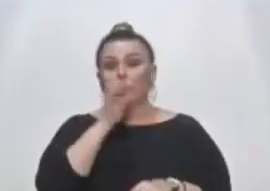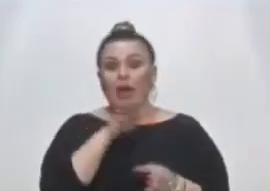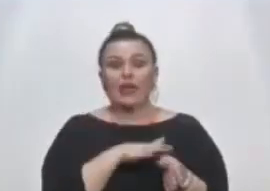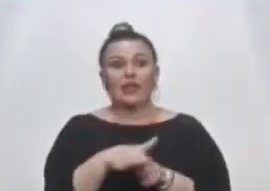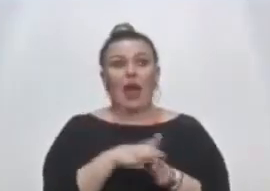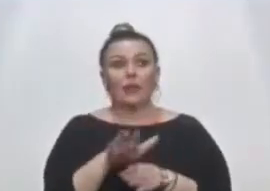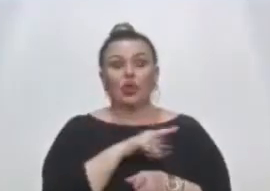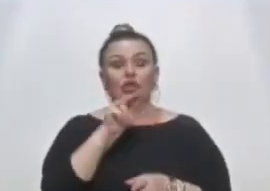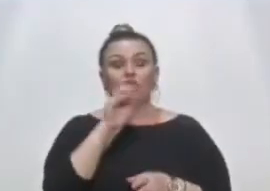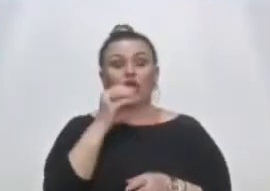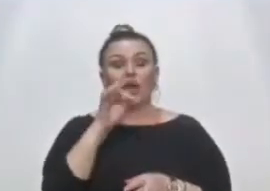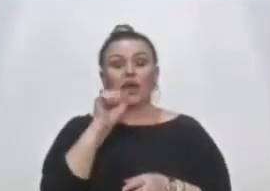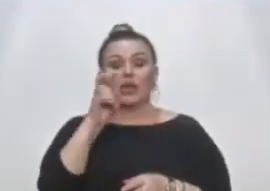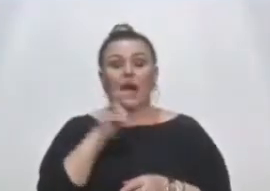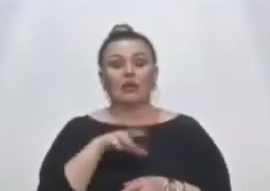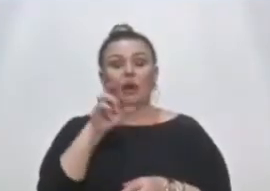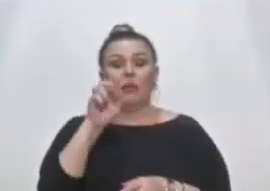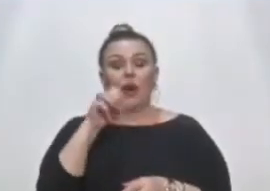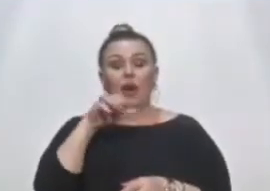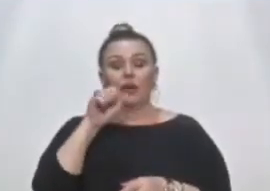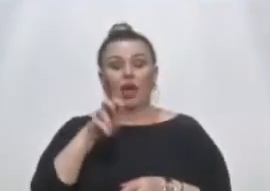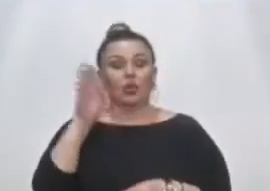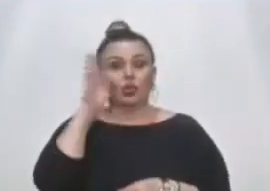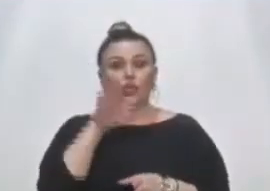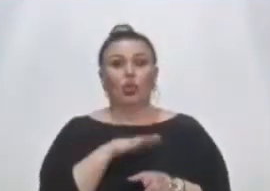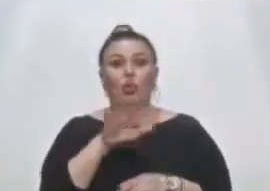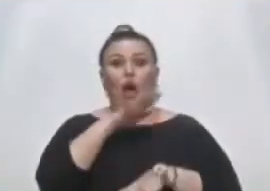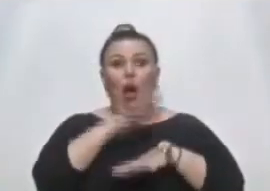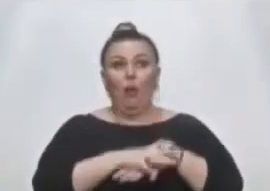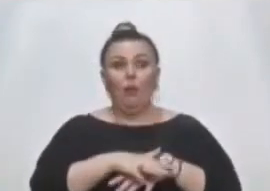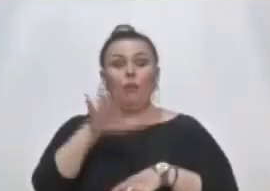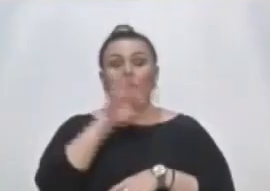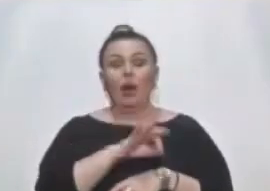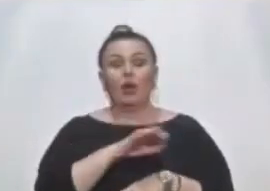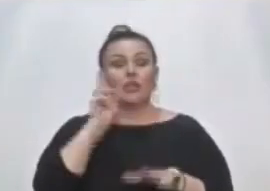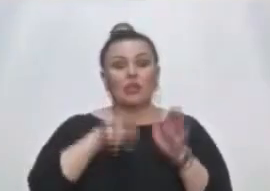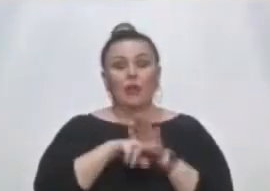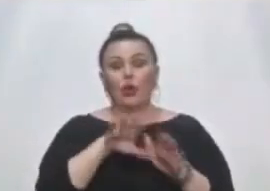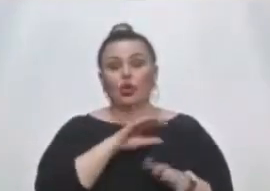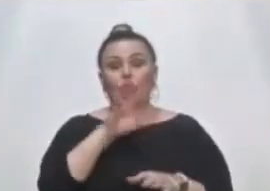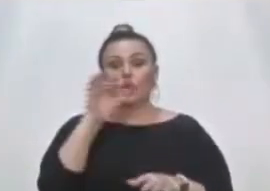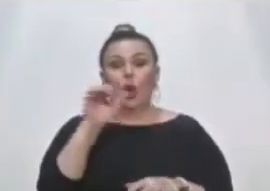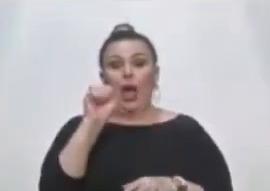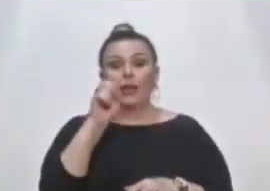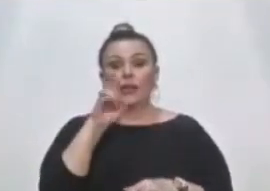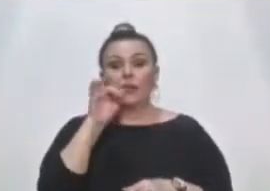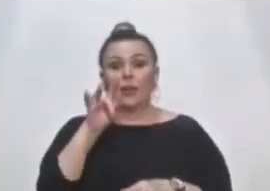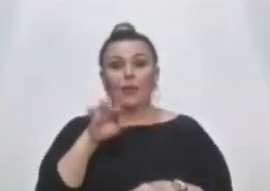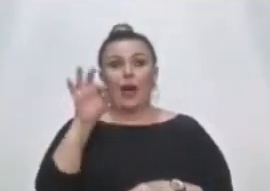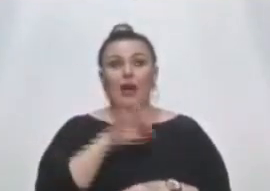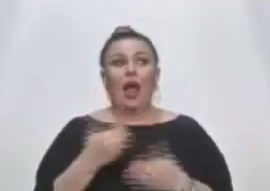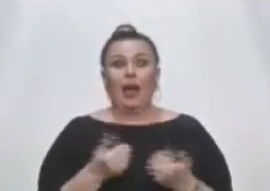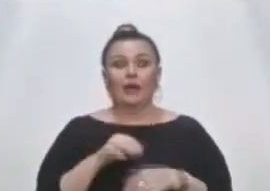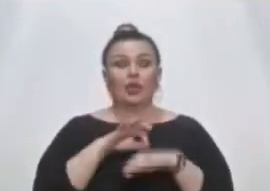təmin edir. Ceyranbatan su anbarının istismarı Dövlət Su Ehtiyatları Agentliyinin tabeliyində olan su anbarının istismarı idarəsi tərəfindən